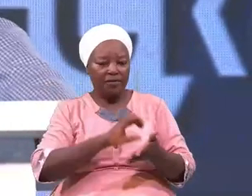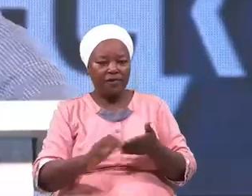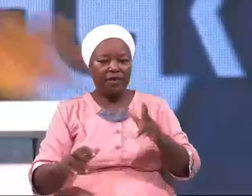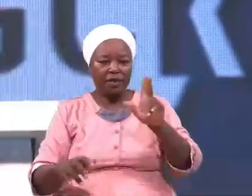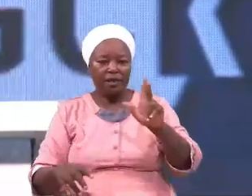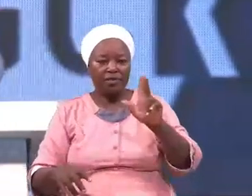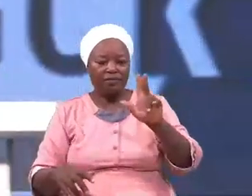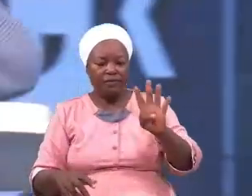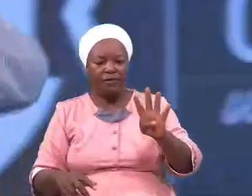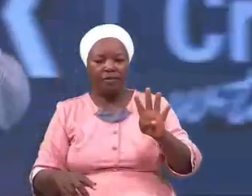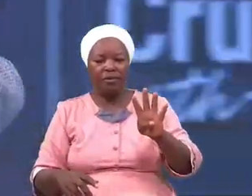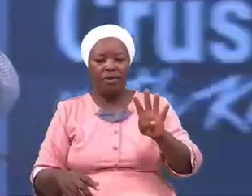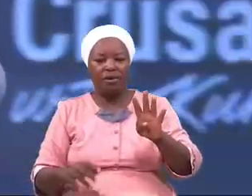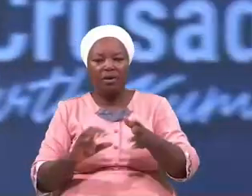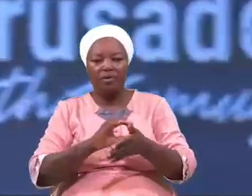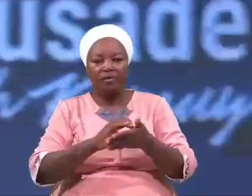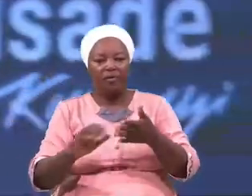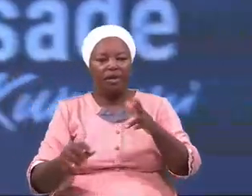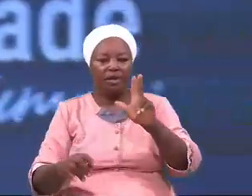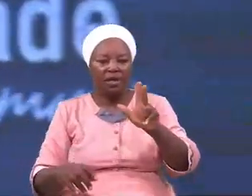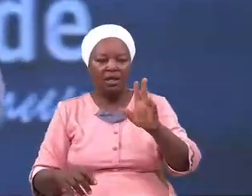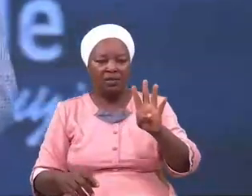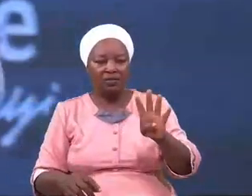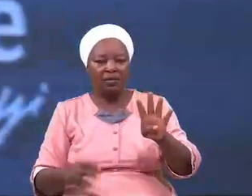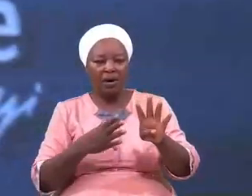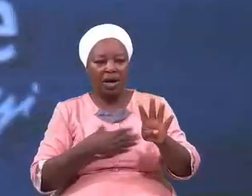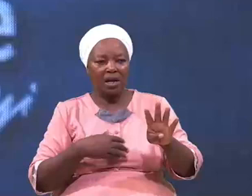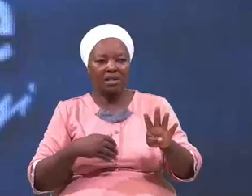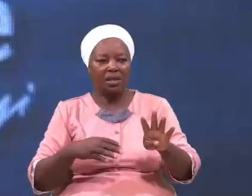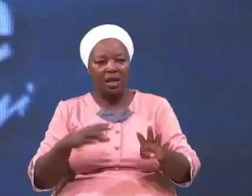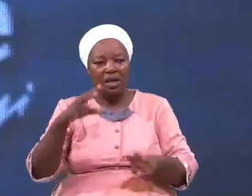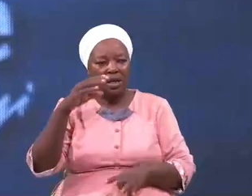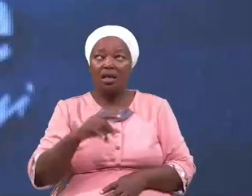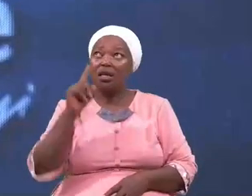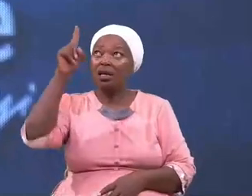Voyons le verset 34. 34 dit,